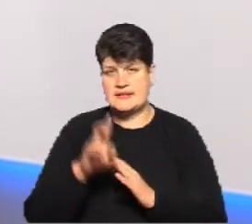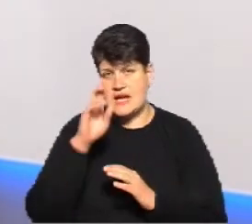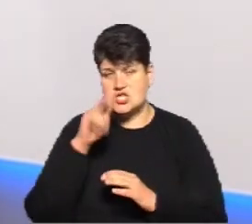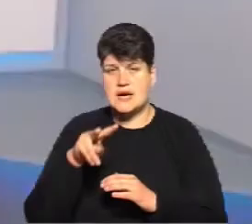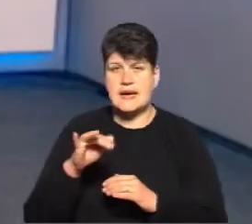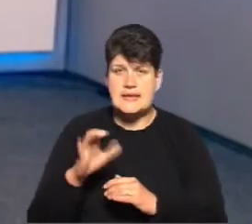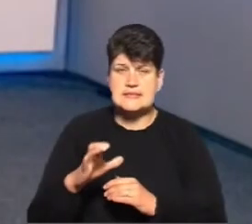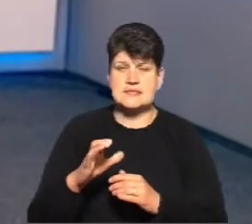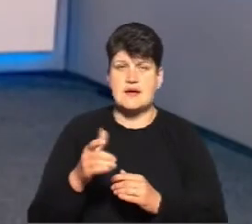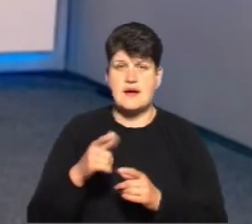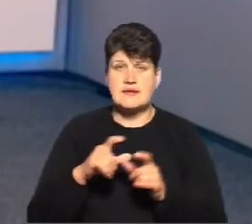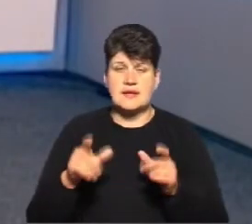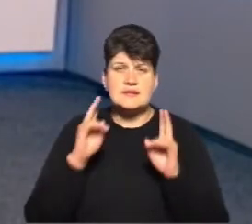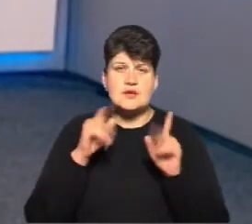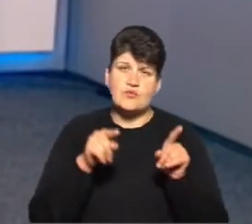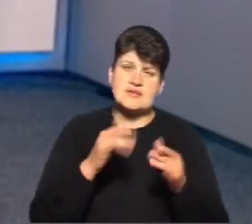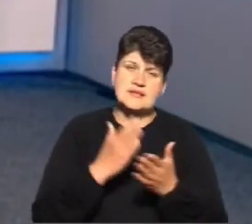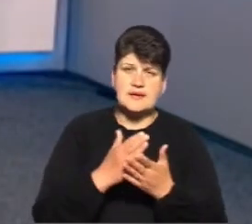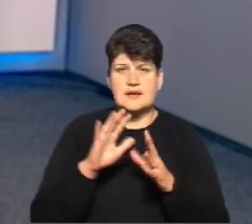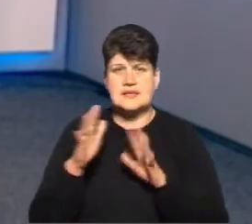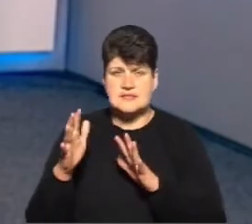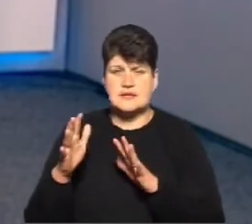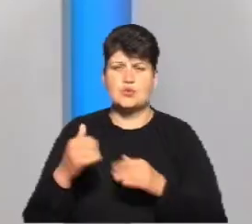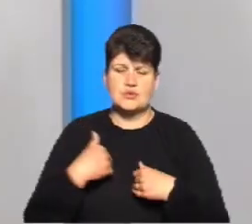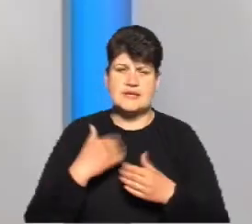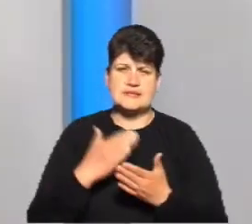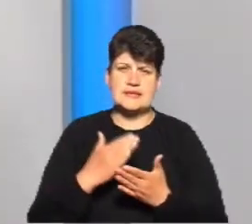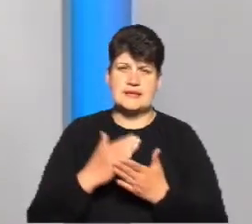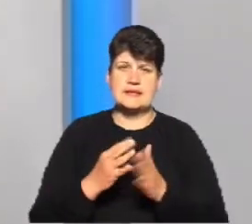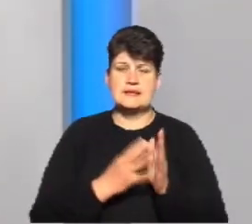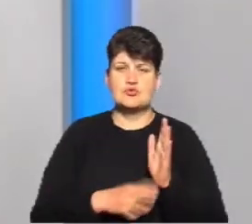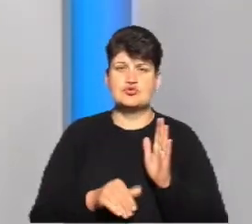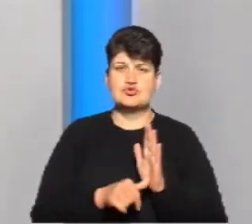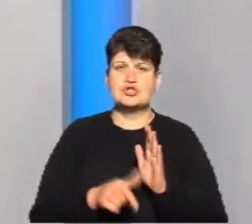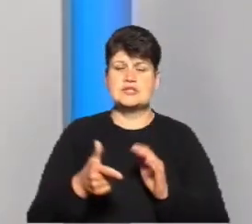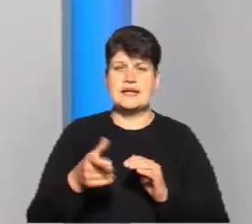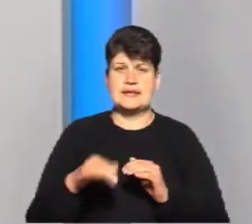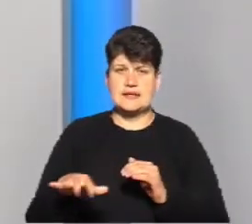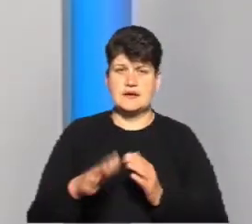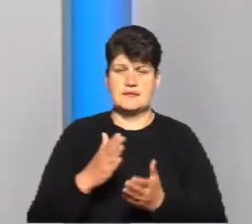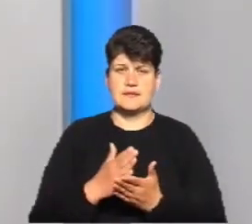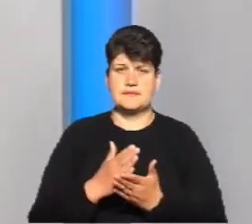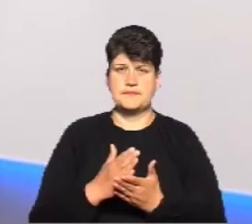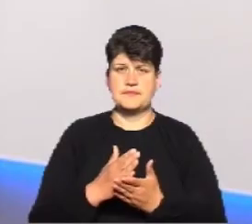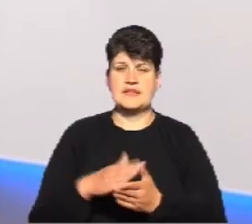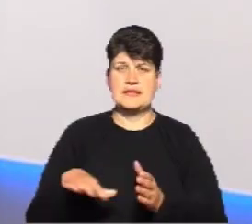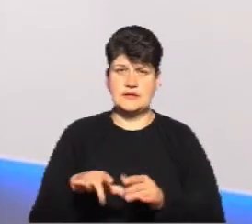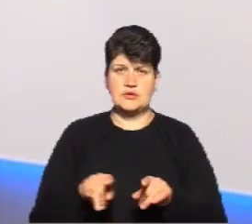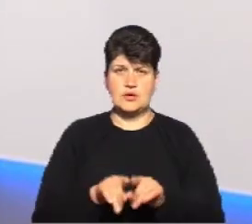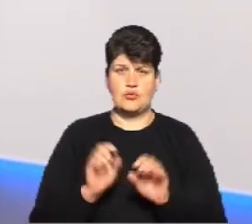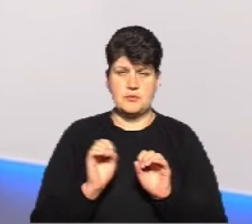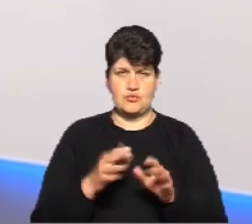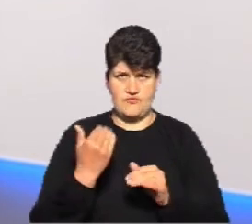взагалі для вашої громади, чи у вас там є в нас лісисто. Такі, є 96 гектарів таких земель, такі, ми маємо. От території теж перейдуть ваші підпорядкування,